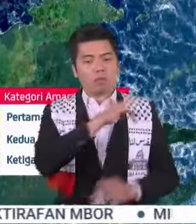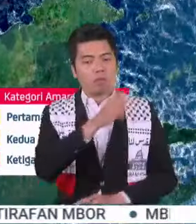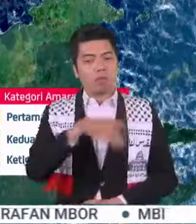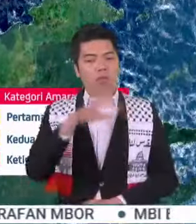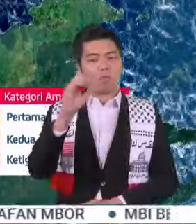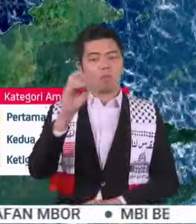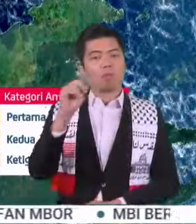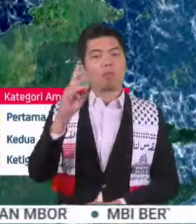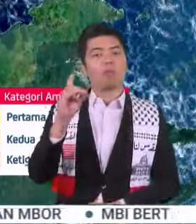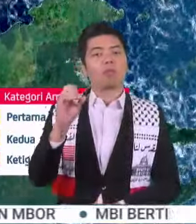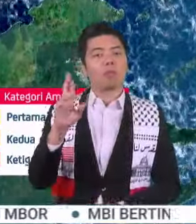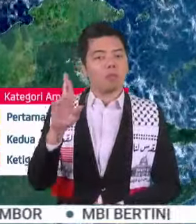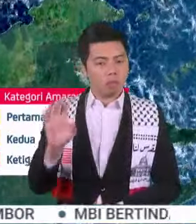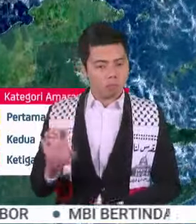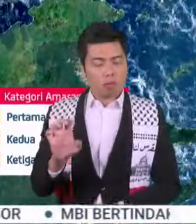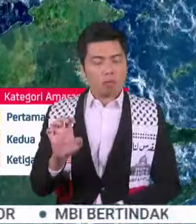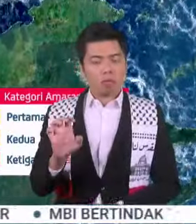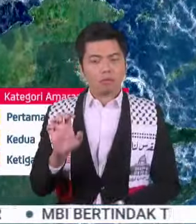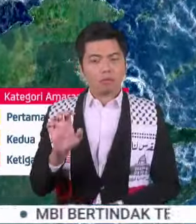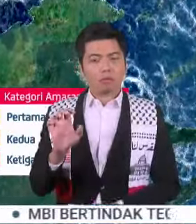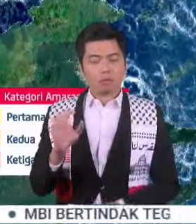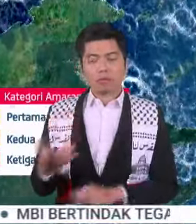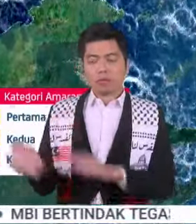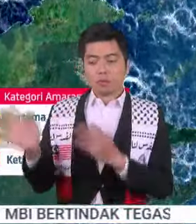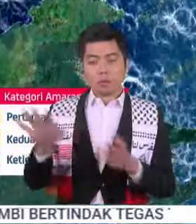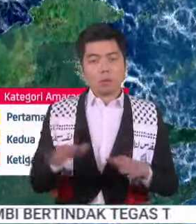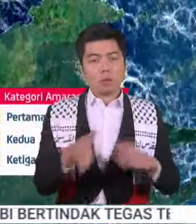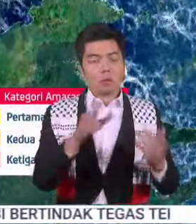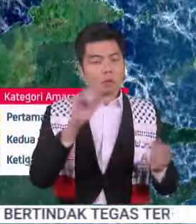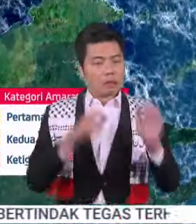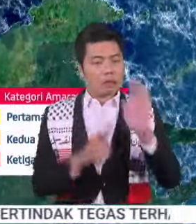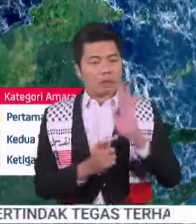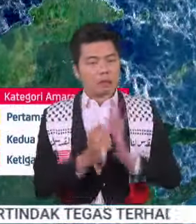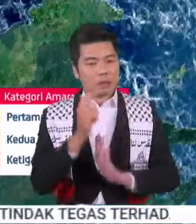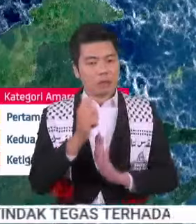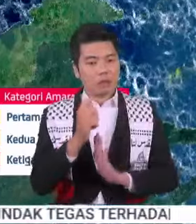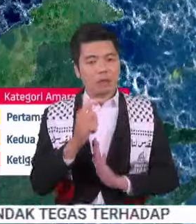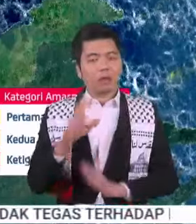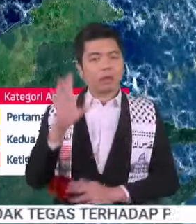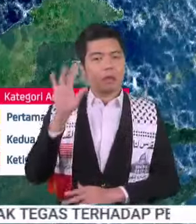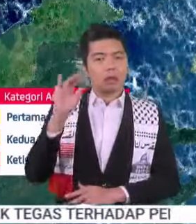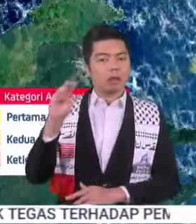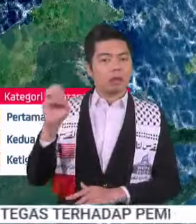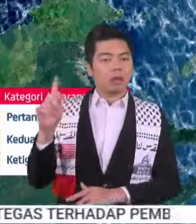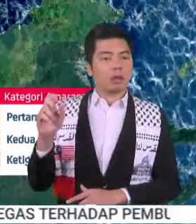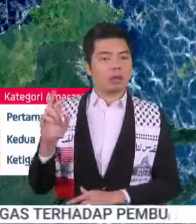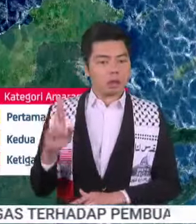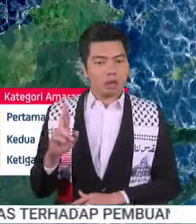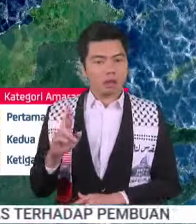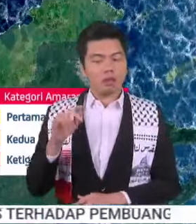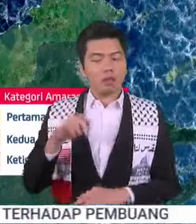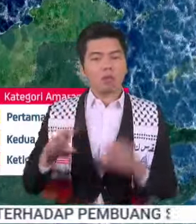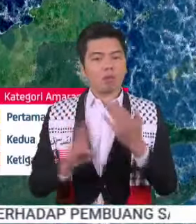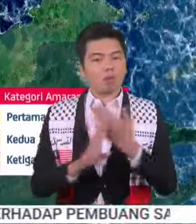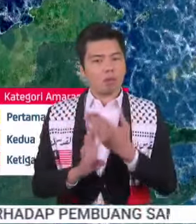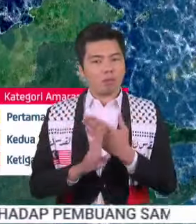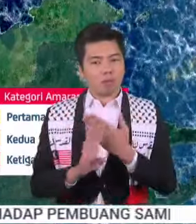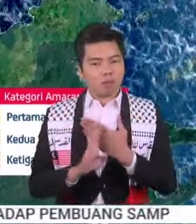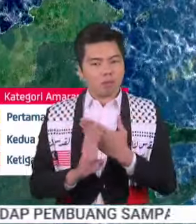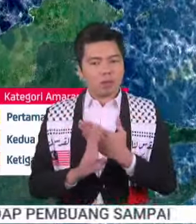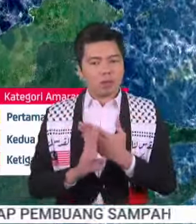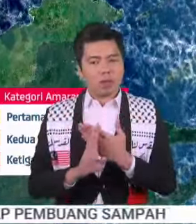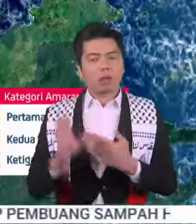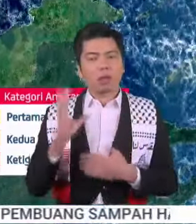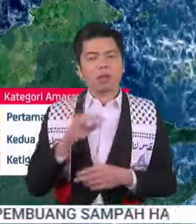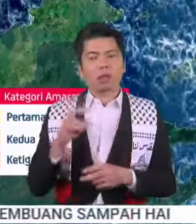hingga ke 50 km sejam dan ketinggian ombak juga boleh mencapai 3.5 meter dan keadaan ini ianya adalah berbahaya kepada bot-bot kecil serta